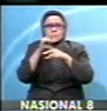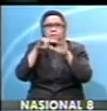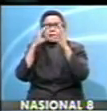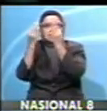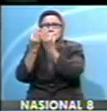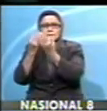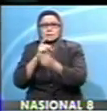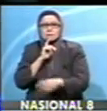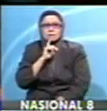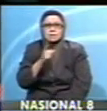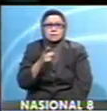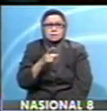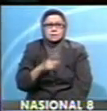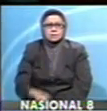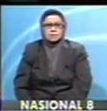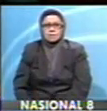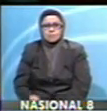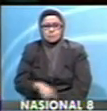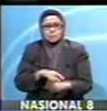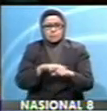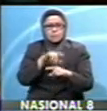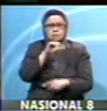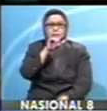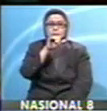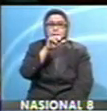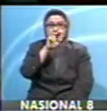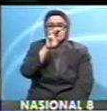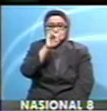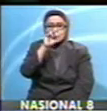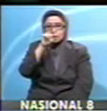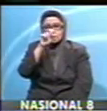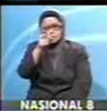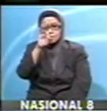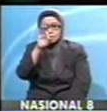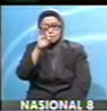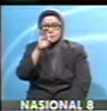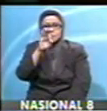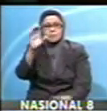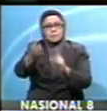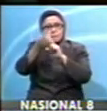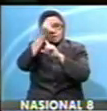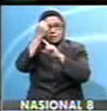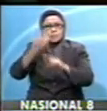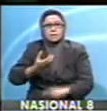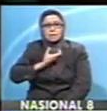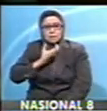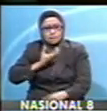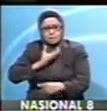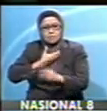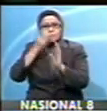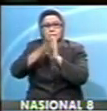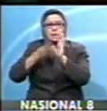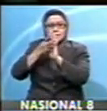kemenangan dia memang kita telah bagi dah belia kita dah bagi Kepada beliau kemenangan sukanimpik